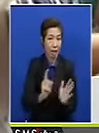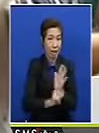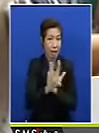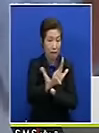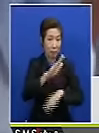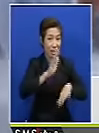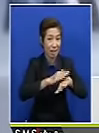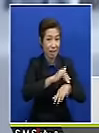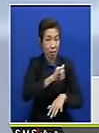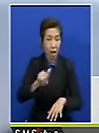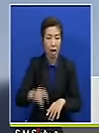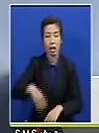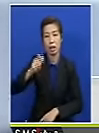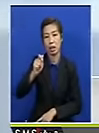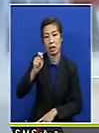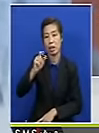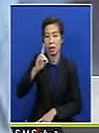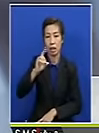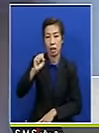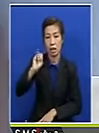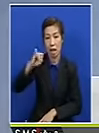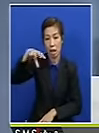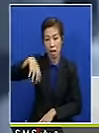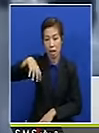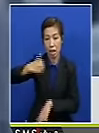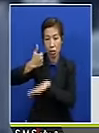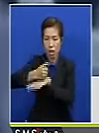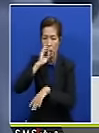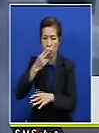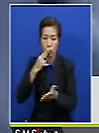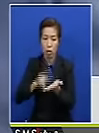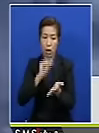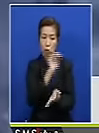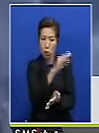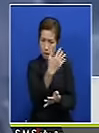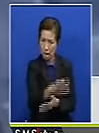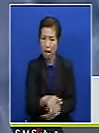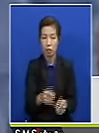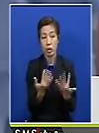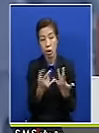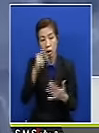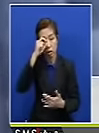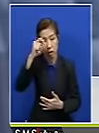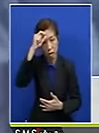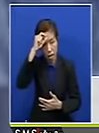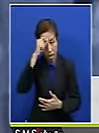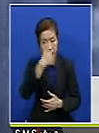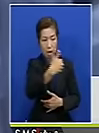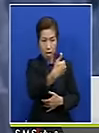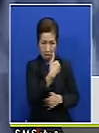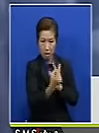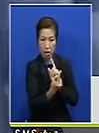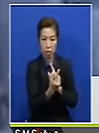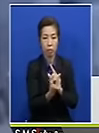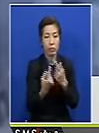อธิบดี DSI ชี้แจงว่าส่งหมายเรียกไปแล้วค่ะขั้นตอนต่อไปคือรอให้พระธรรมชโยติดต่อมาซึ่งกำหนดหมาย